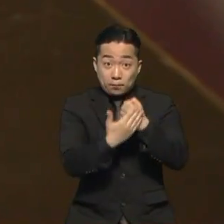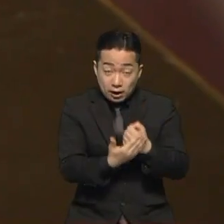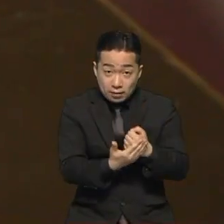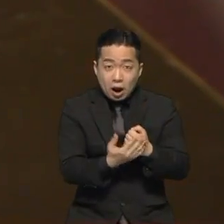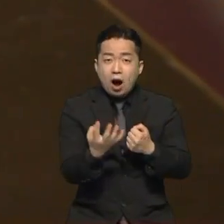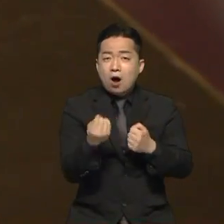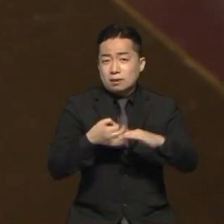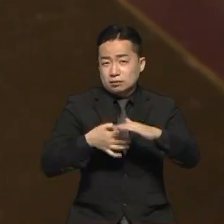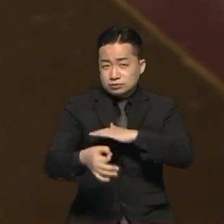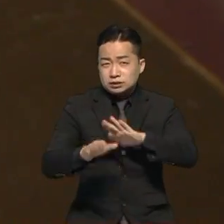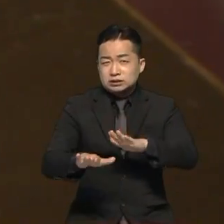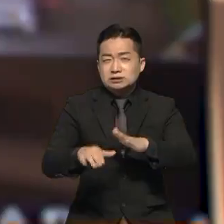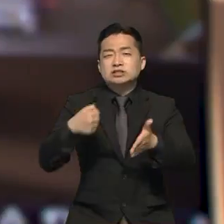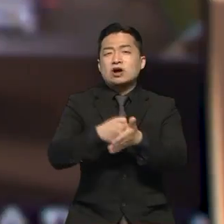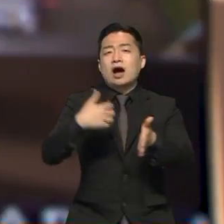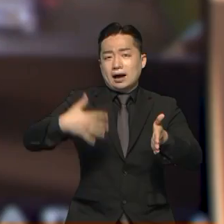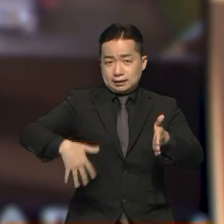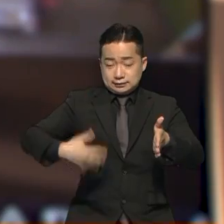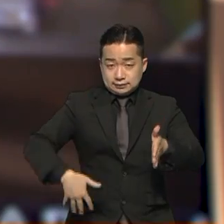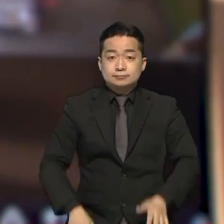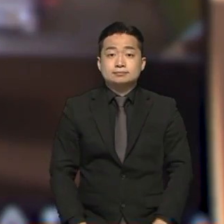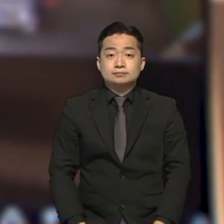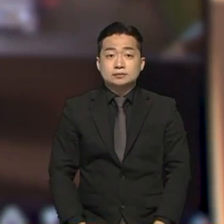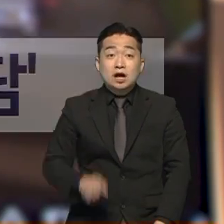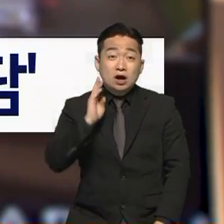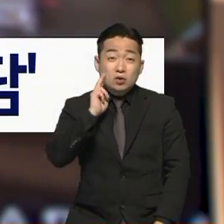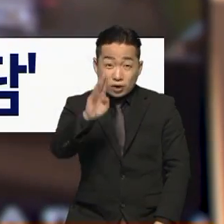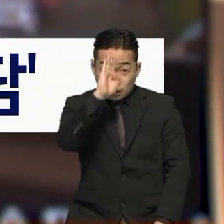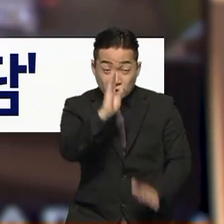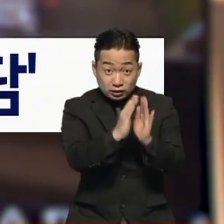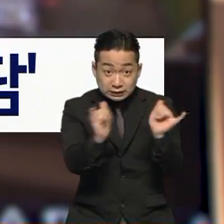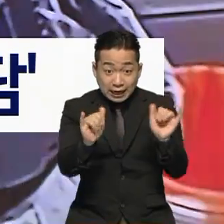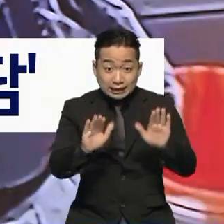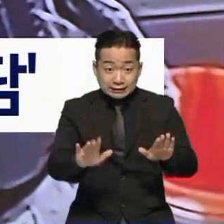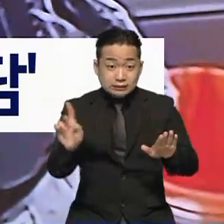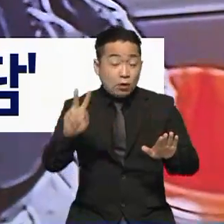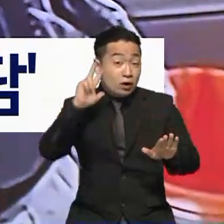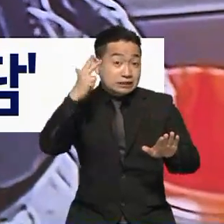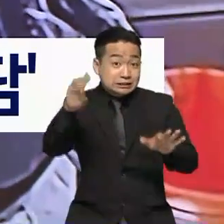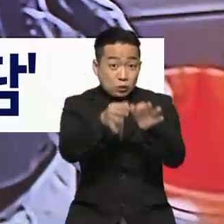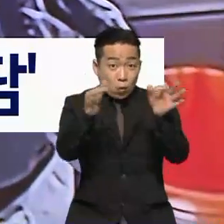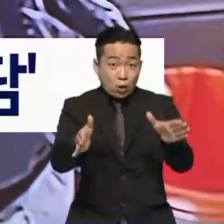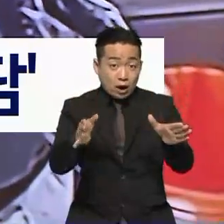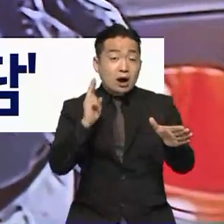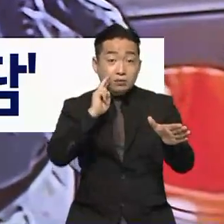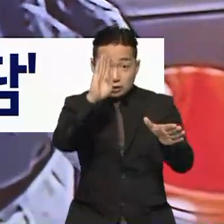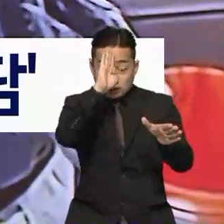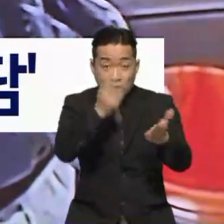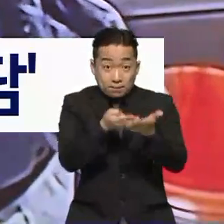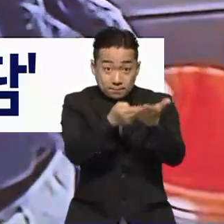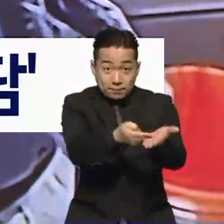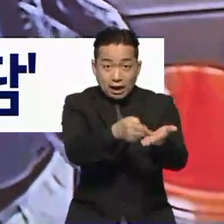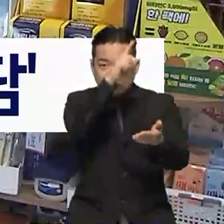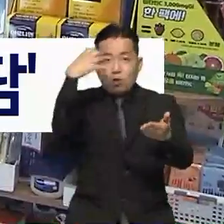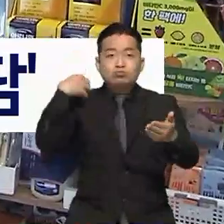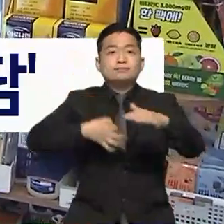얼마를 낼진 정해야 합니다. 다만 위중증 환자는 지금처럼 7일간 중환자 병상 비용을 국가에서